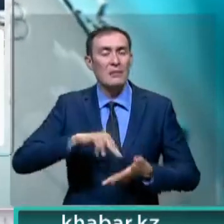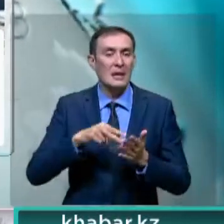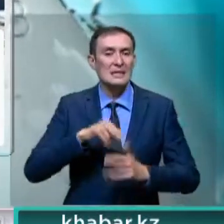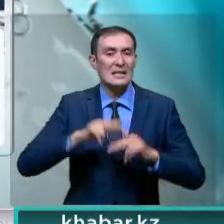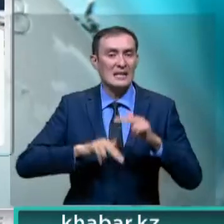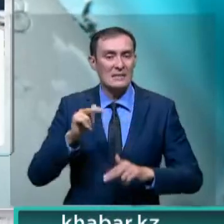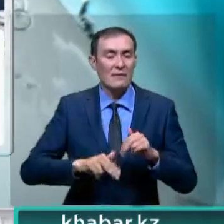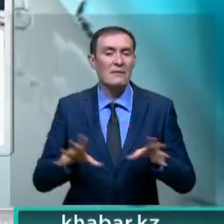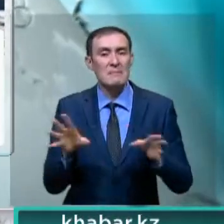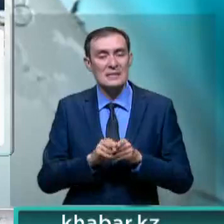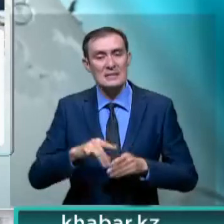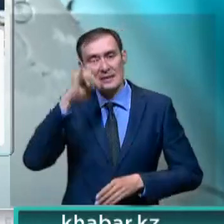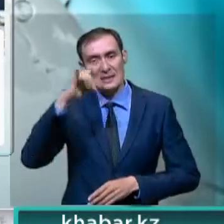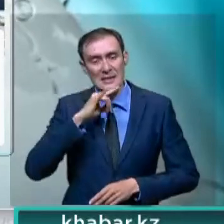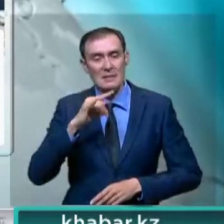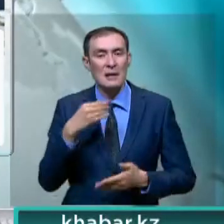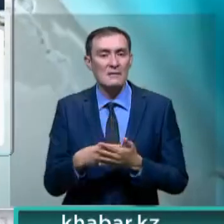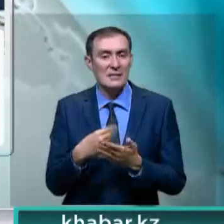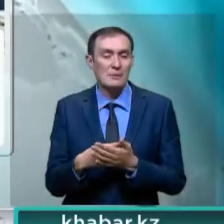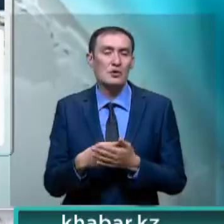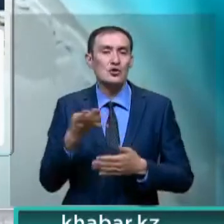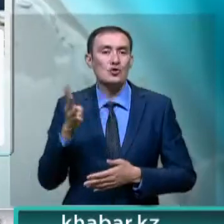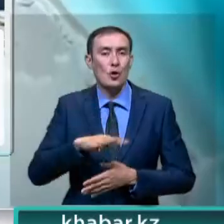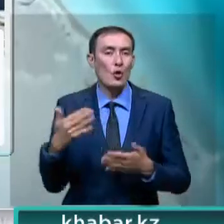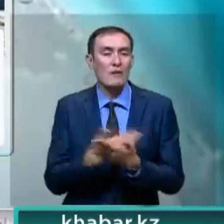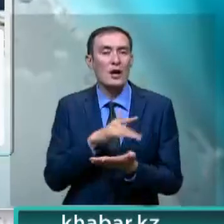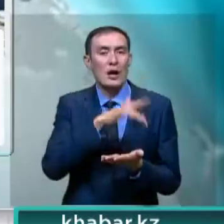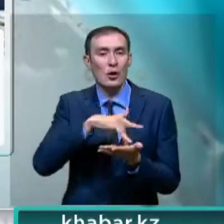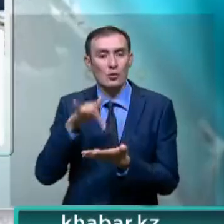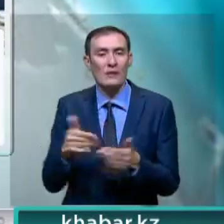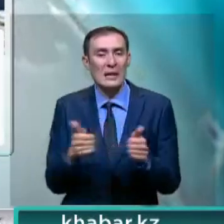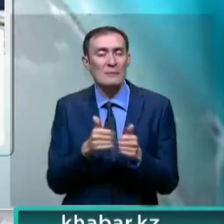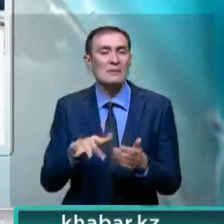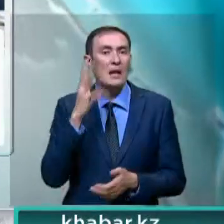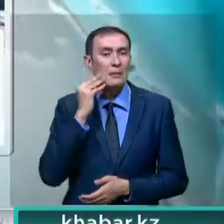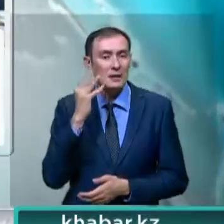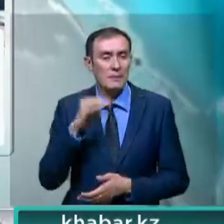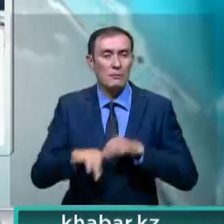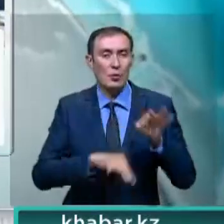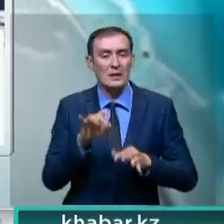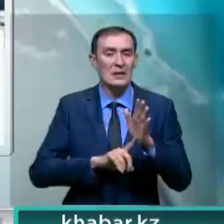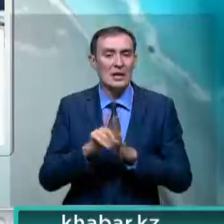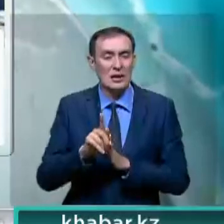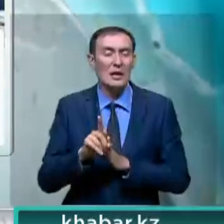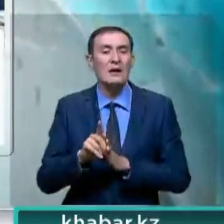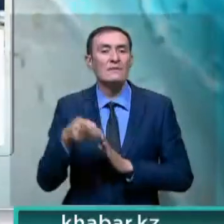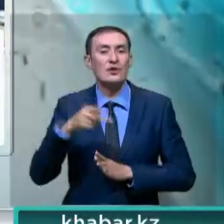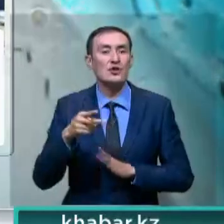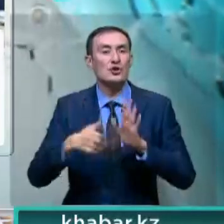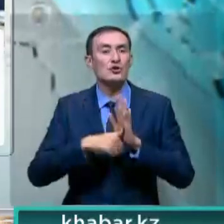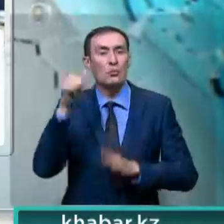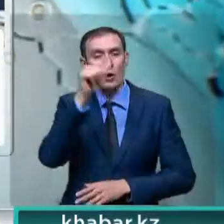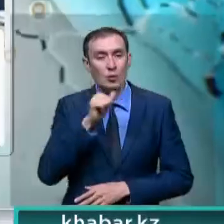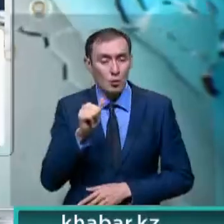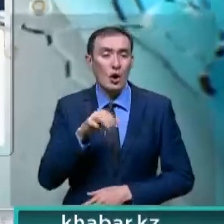по строительству в партнерстве с отечественными инвесторами 4 новых городов близ мегаполиса. Проект начали разрабатывать еще в